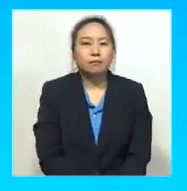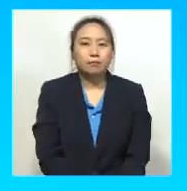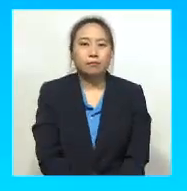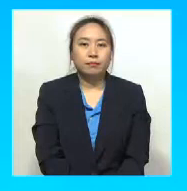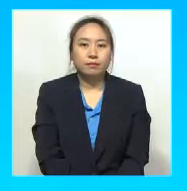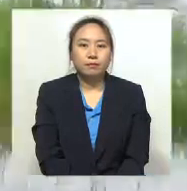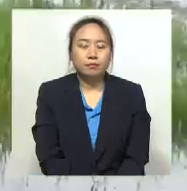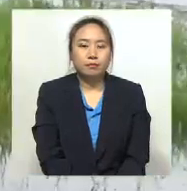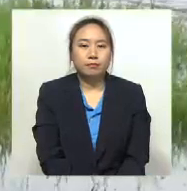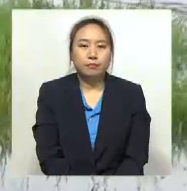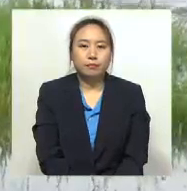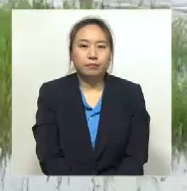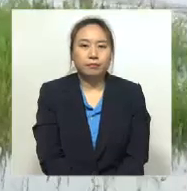ครับ